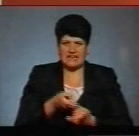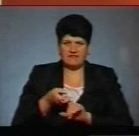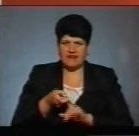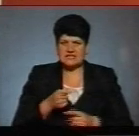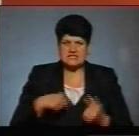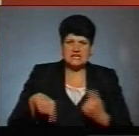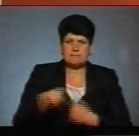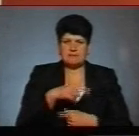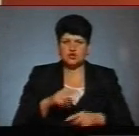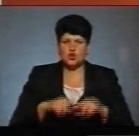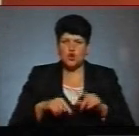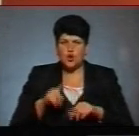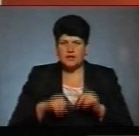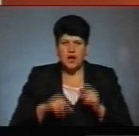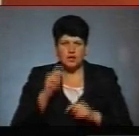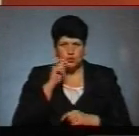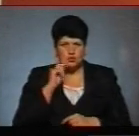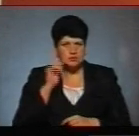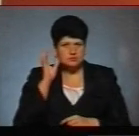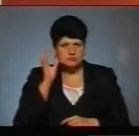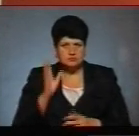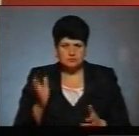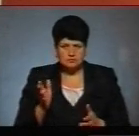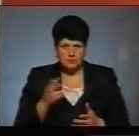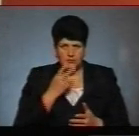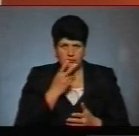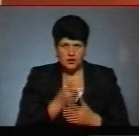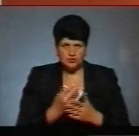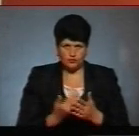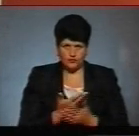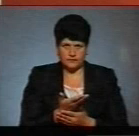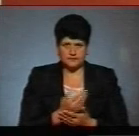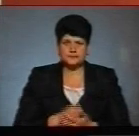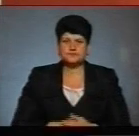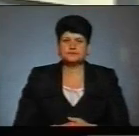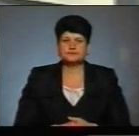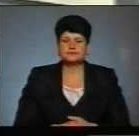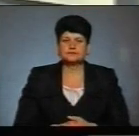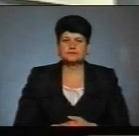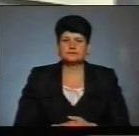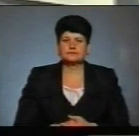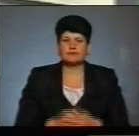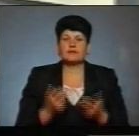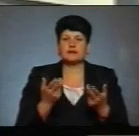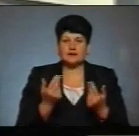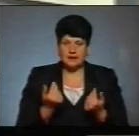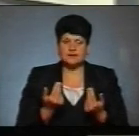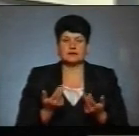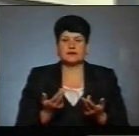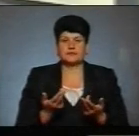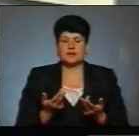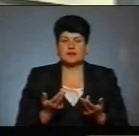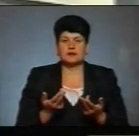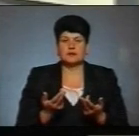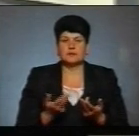своїми родичами. Однак українці не дуже дослухалися, як бачимо за новинами. Так, звичайно, що